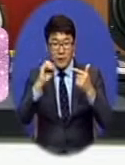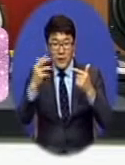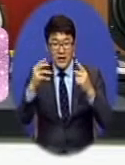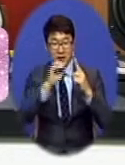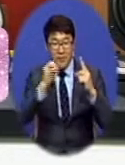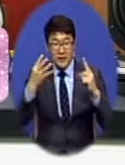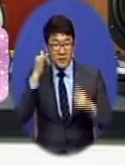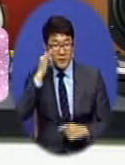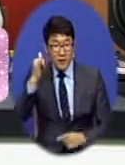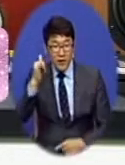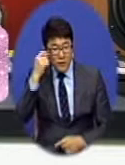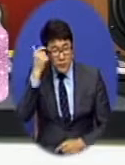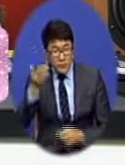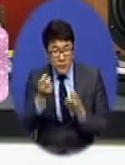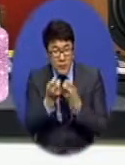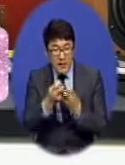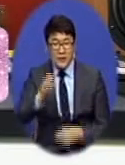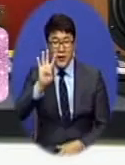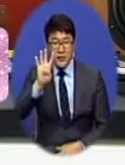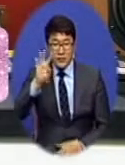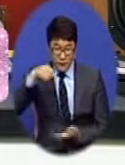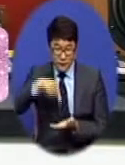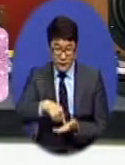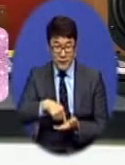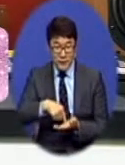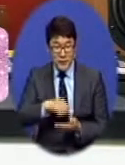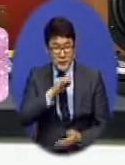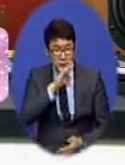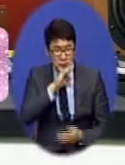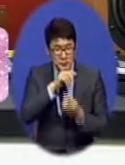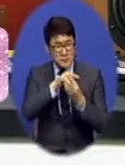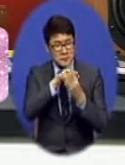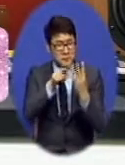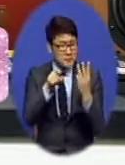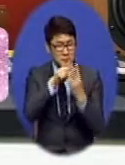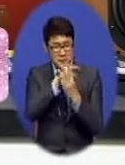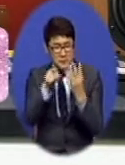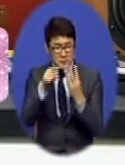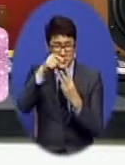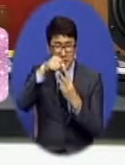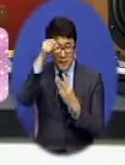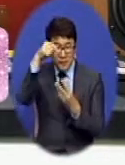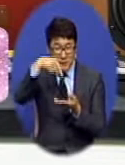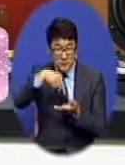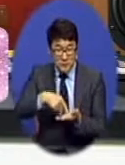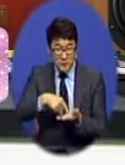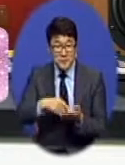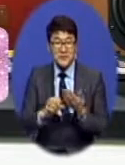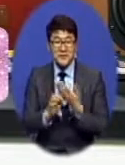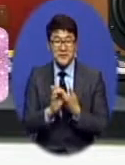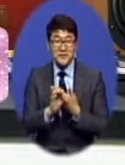ARS-060-608-1004번으로 들어오셔서 퀴즈 참여 4번을 누르시고 정답이다 생각되시는 번호를 꾹